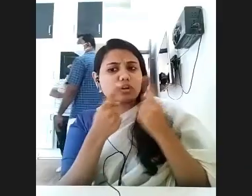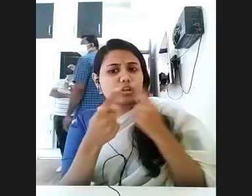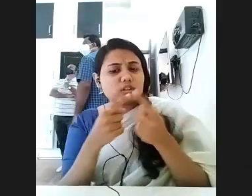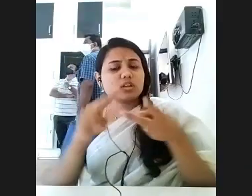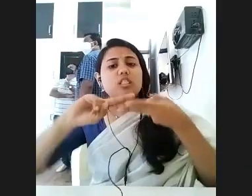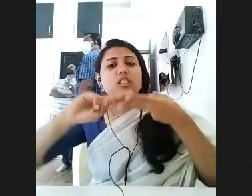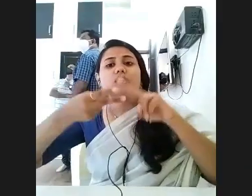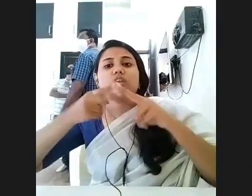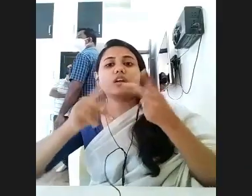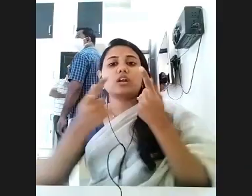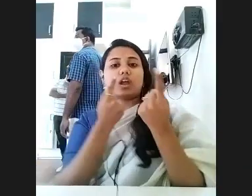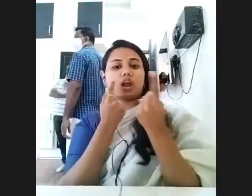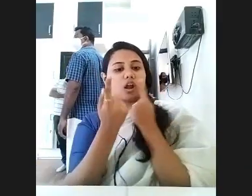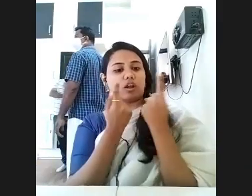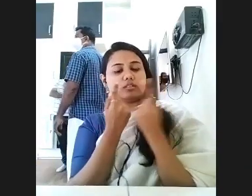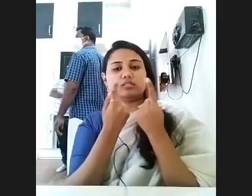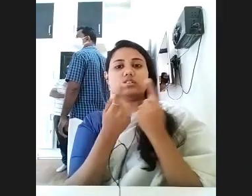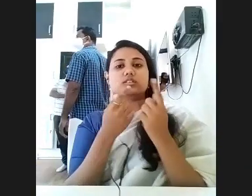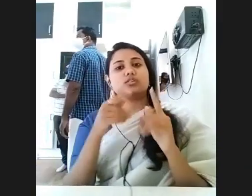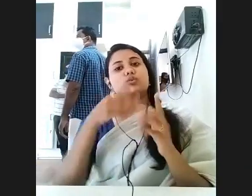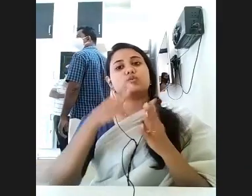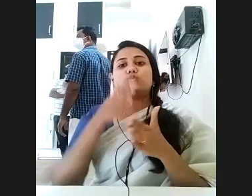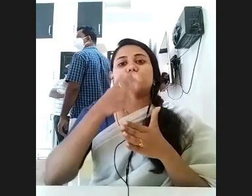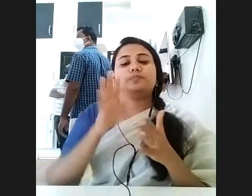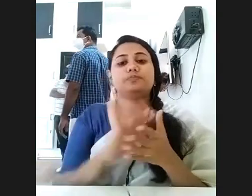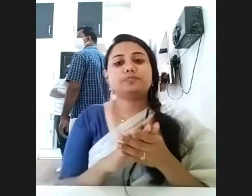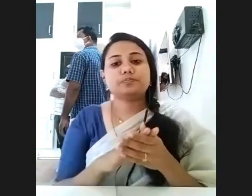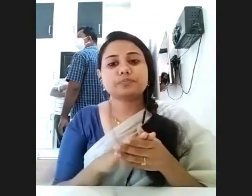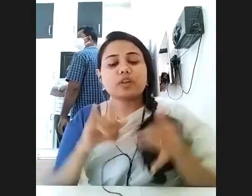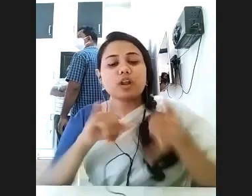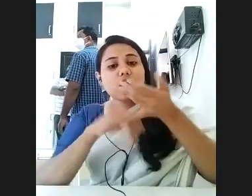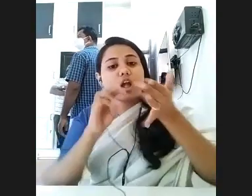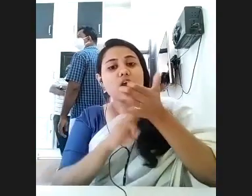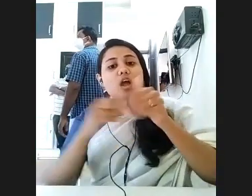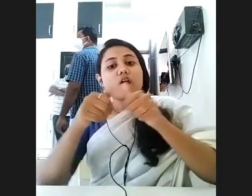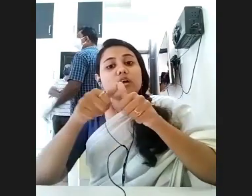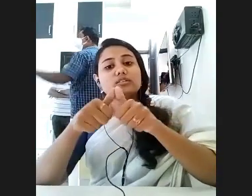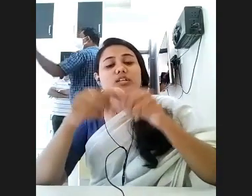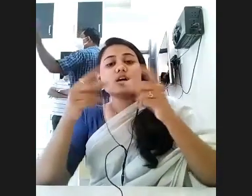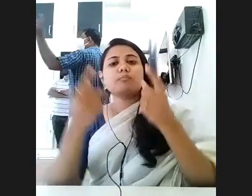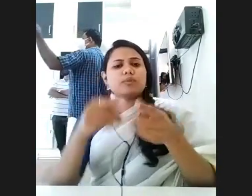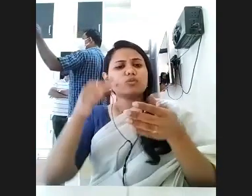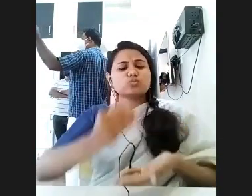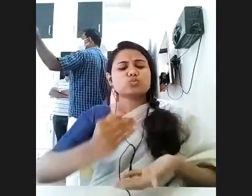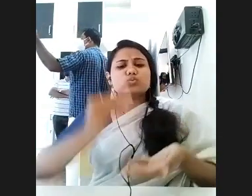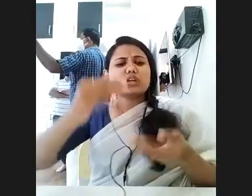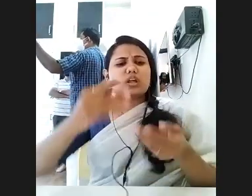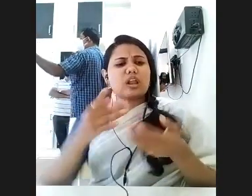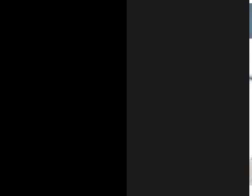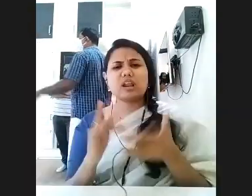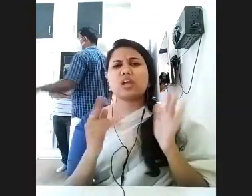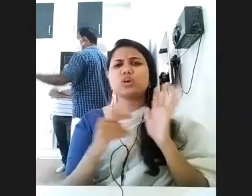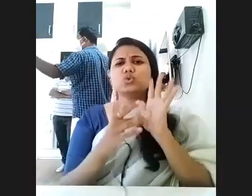ടെസ്റ്റും കാര്യങ്ങളിലോട്ട് പ്രൊസീഡ് ചെയ്യുന്നത്. സോ ഈ SMA കുട്ടികളുടെ സിംറ്റംസും കാര്യങ്ങളും എങ്ങനെയുണ്ടാവും? ഇപ്പോൾ പല